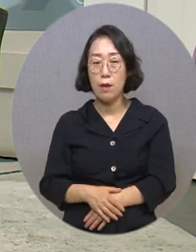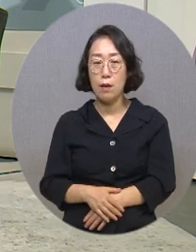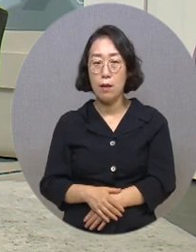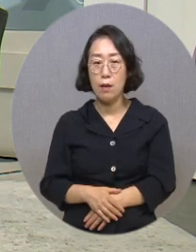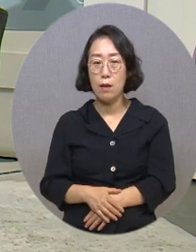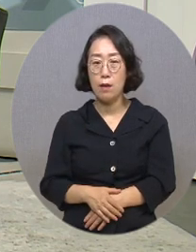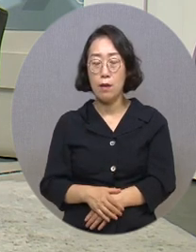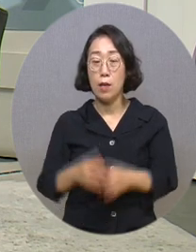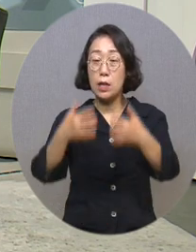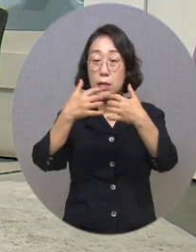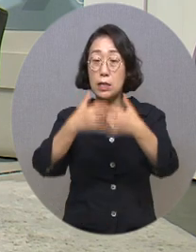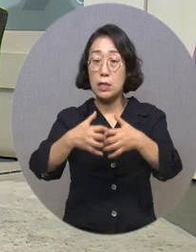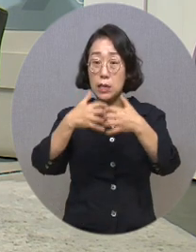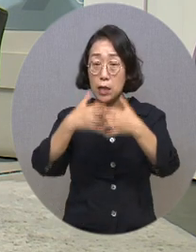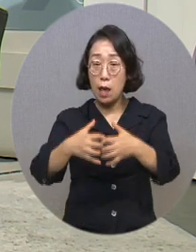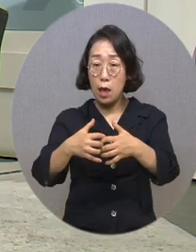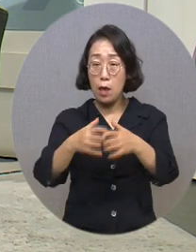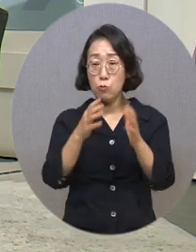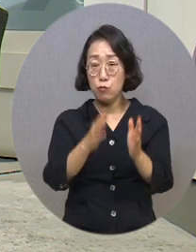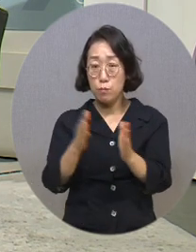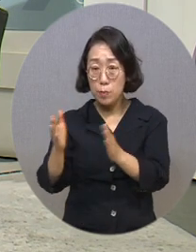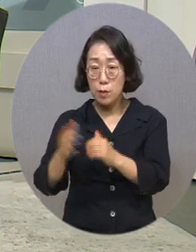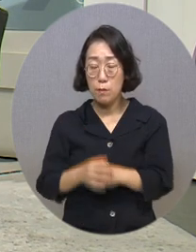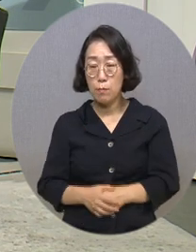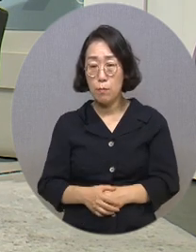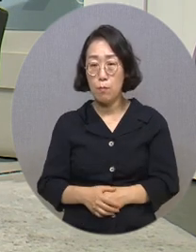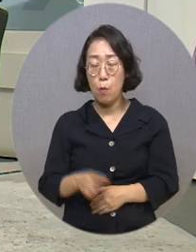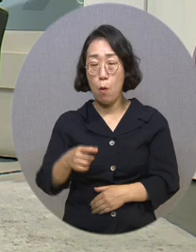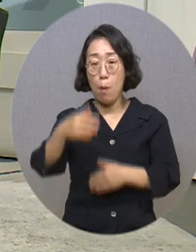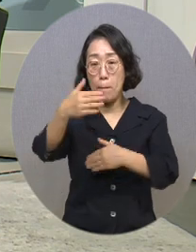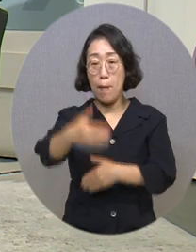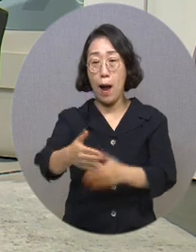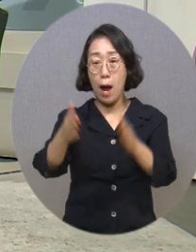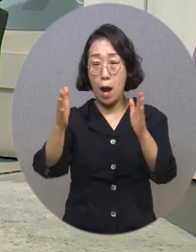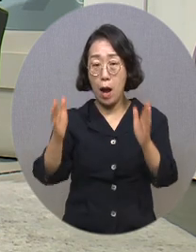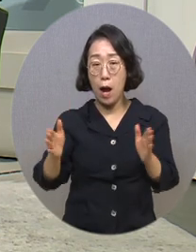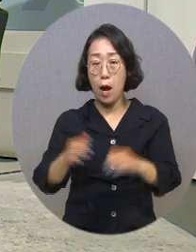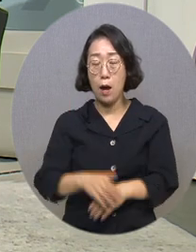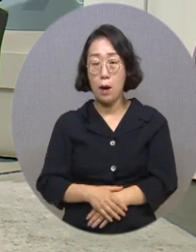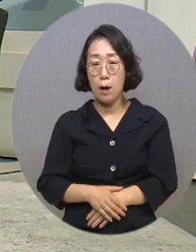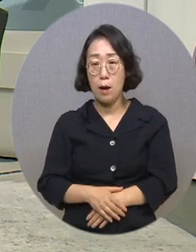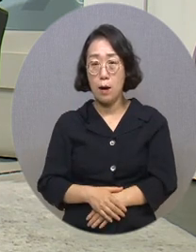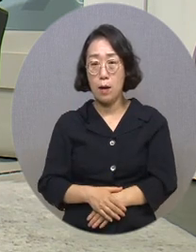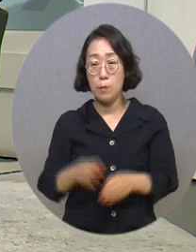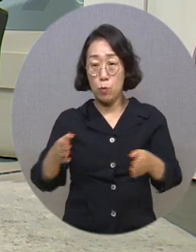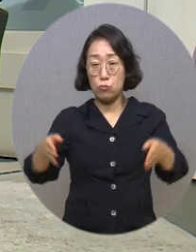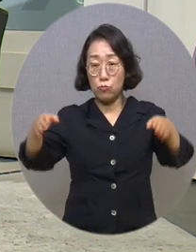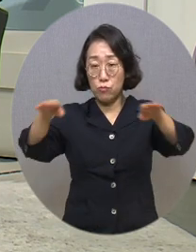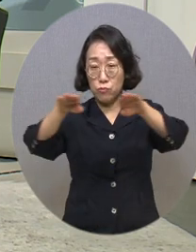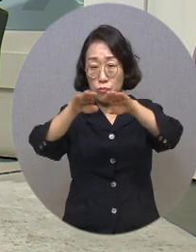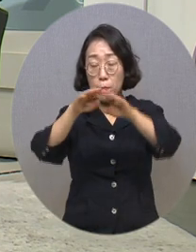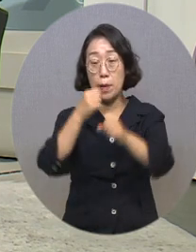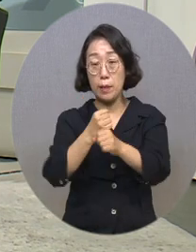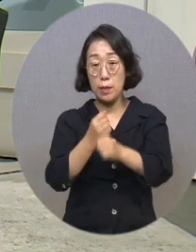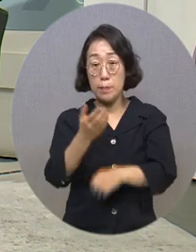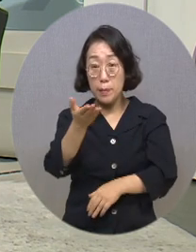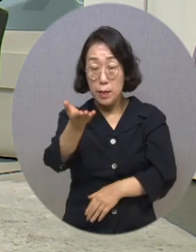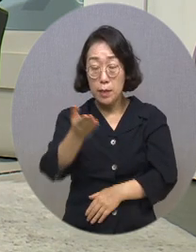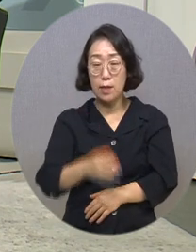기기 같은 거 준비는 그러면 방에 하나 뭐 스튜디오를 만들어 놨나요?